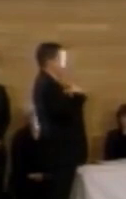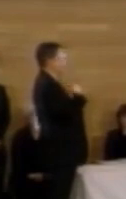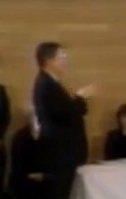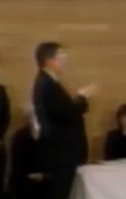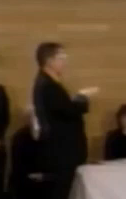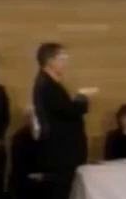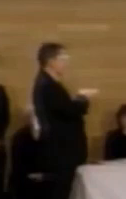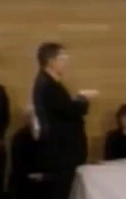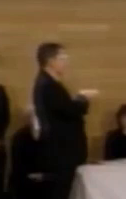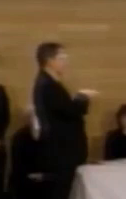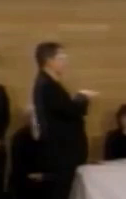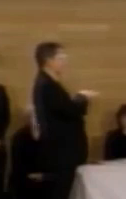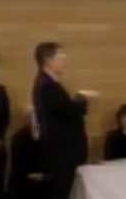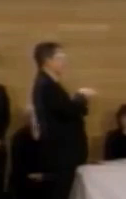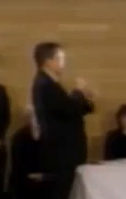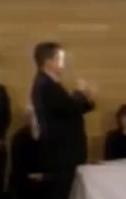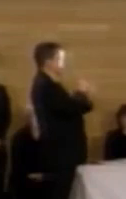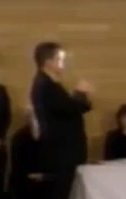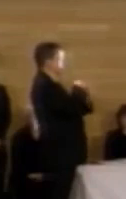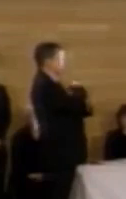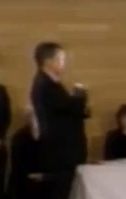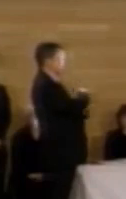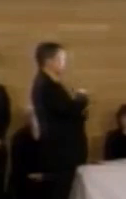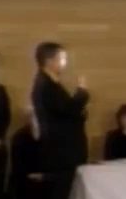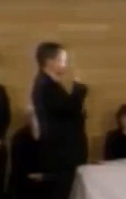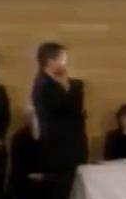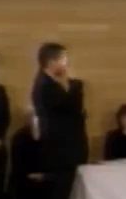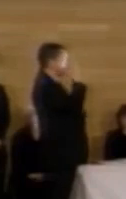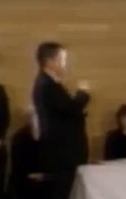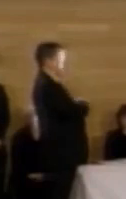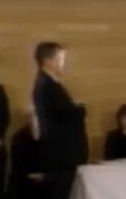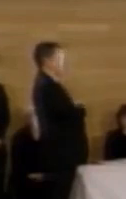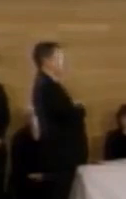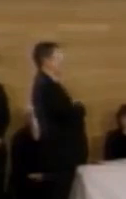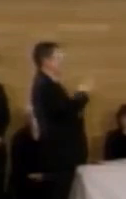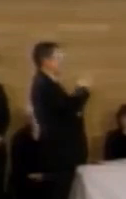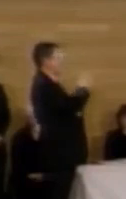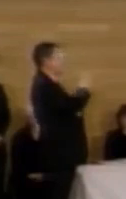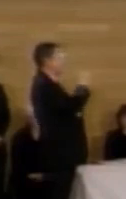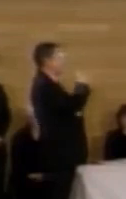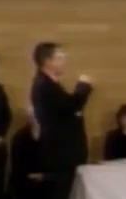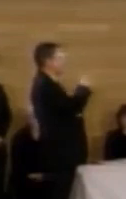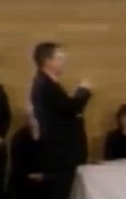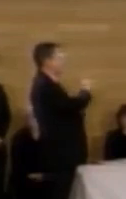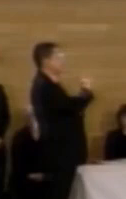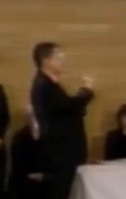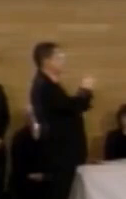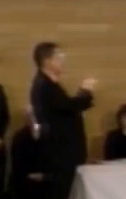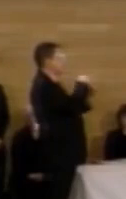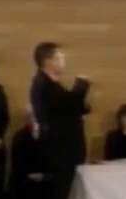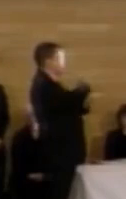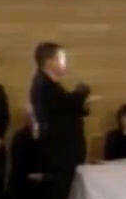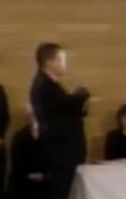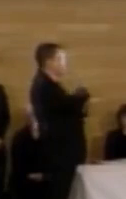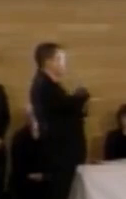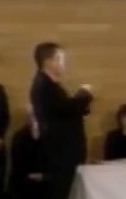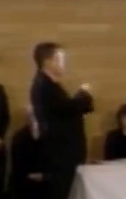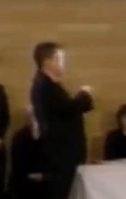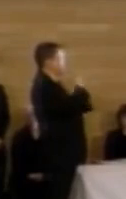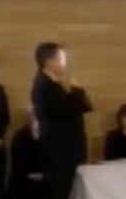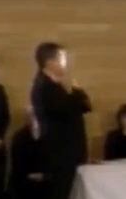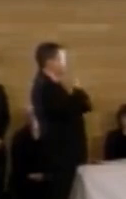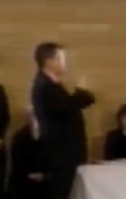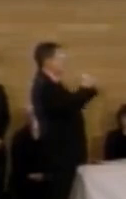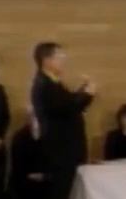を慰霊するものであると存じます。県議会といたしましても、昨年の2月定